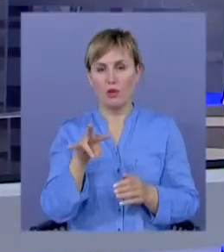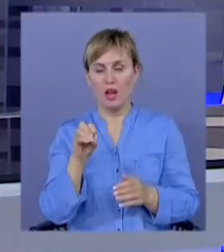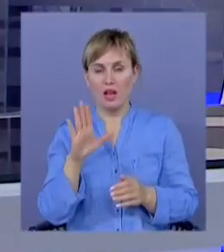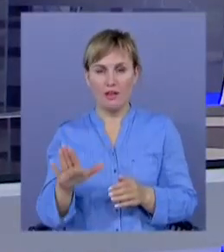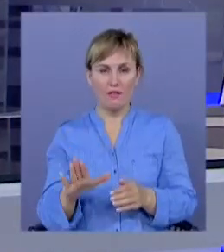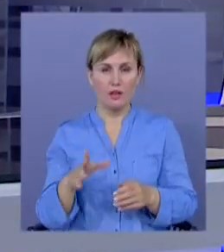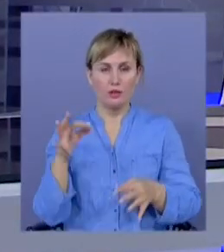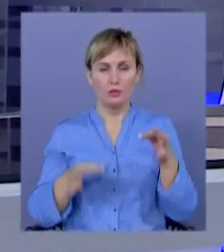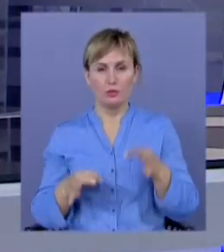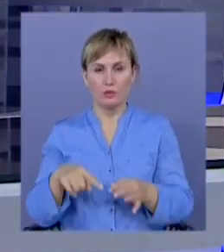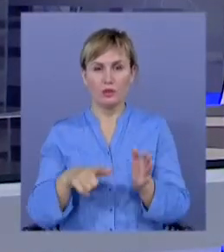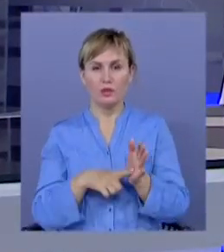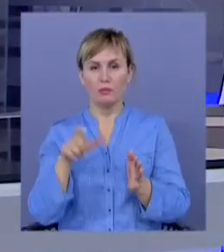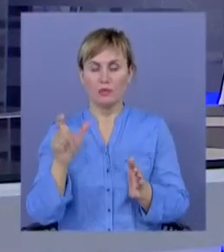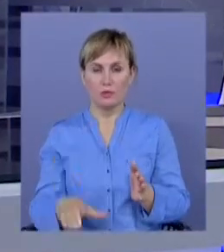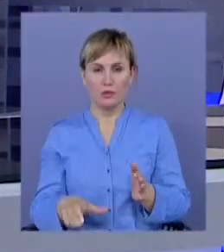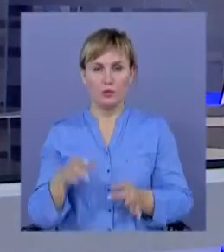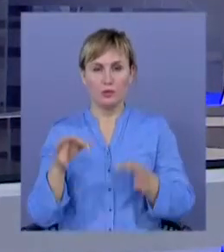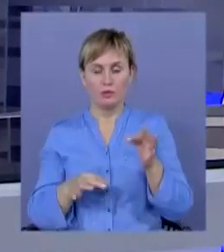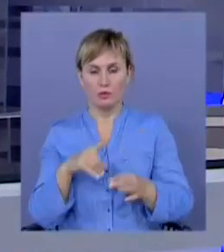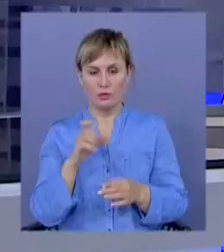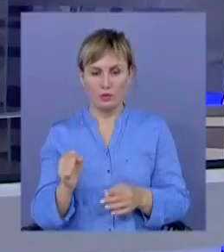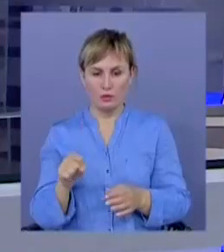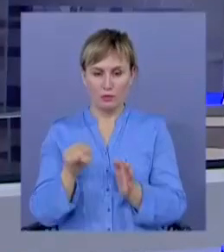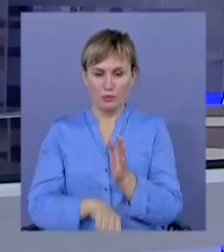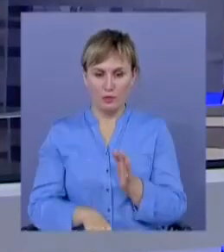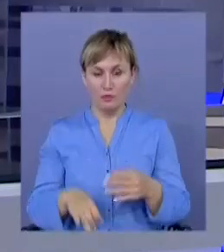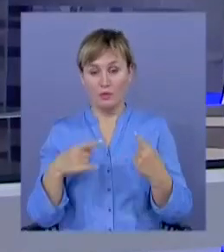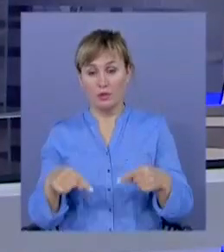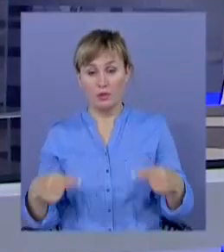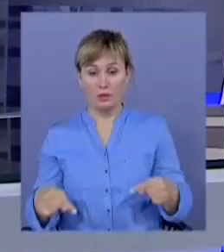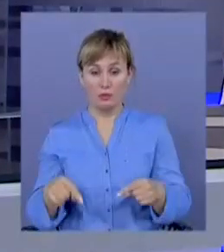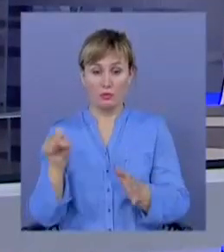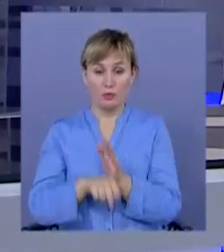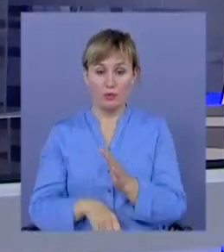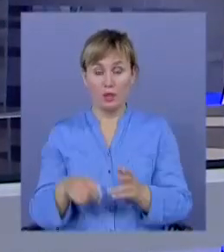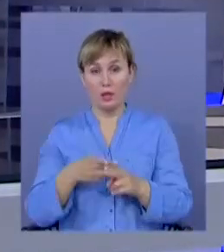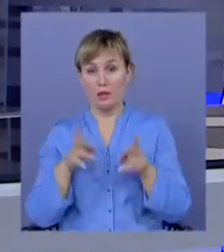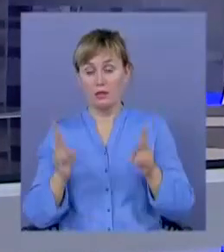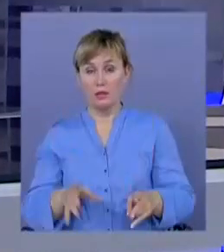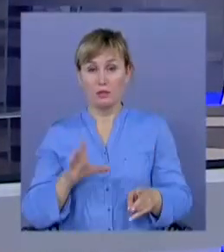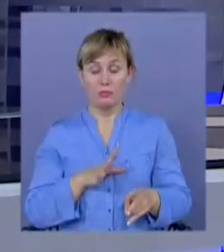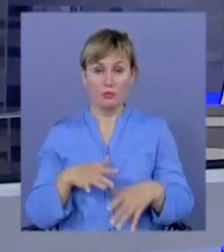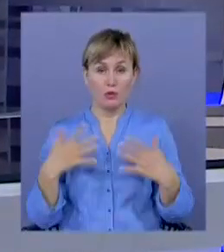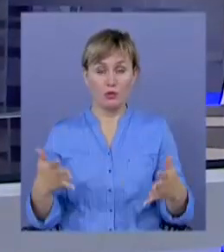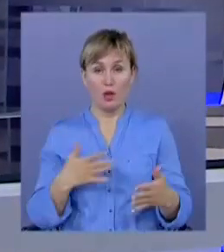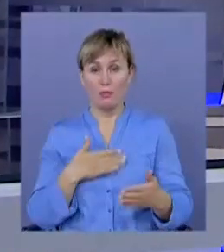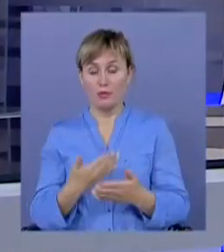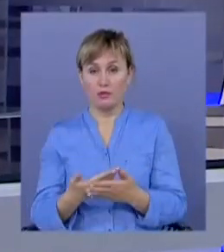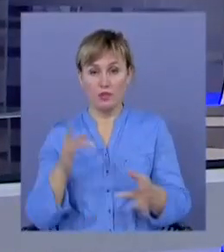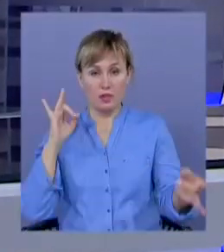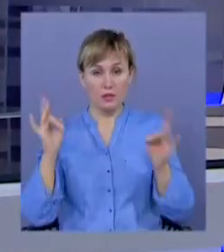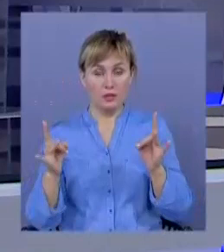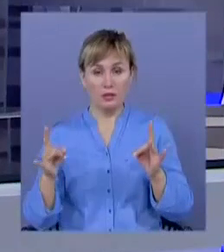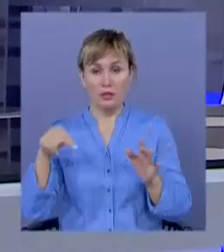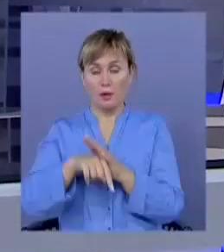скамье подсудимых 7 человек. Их судят за браконьерство, убийство и попытку убийства. Трагедия тогда вызвала большой общественный резонанс. В